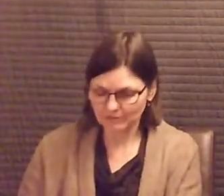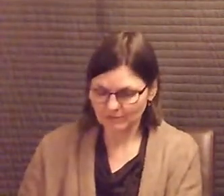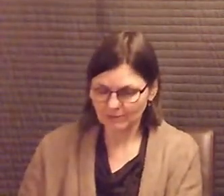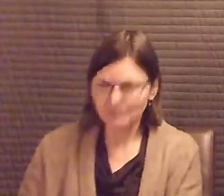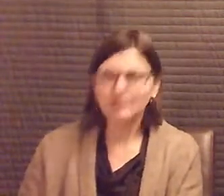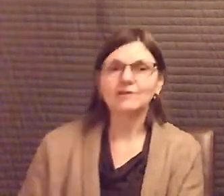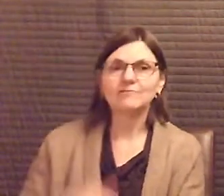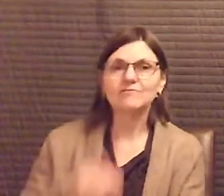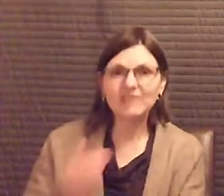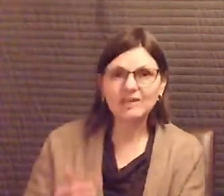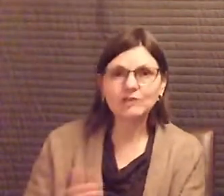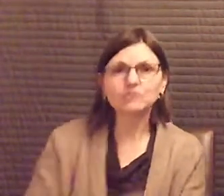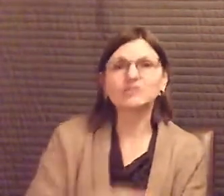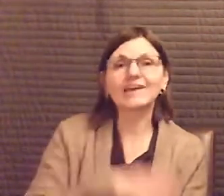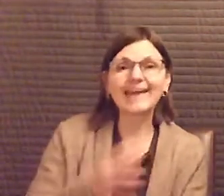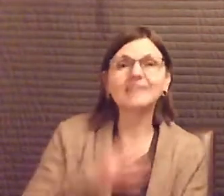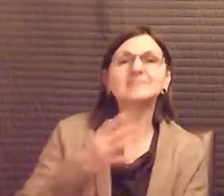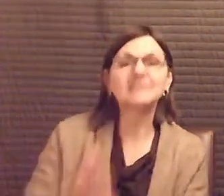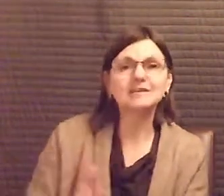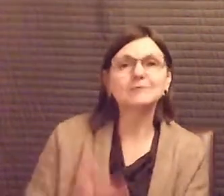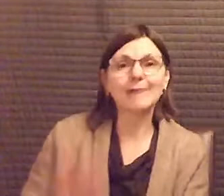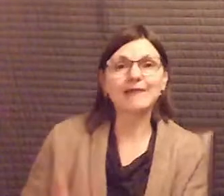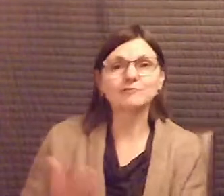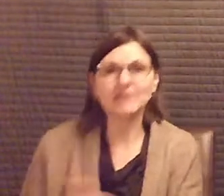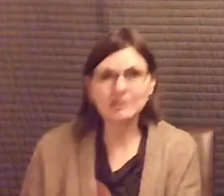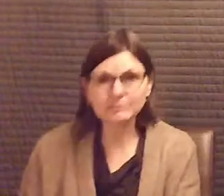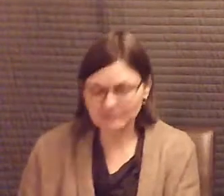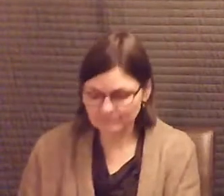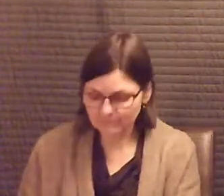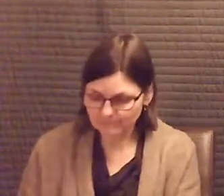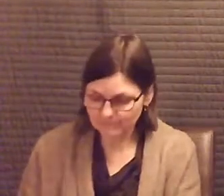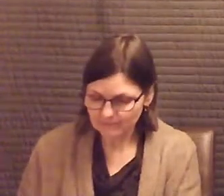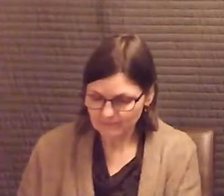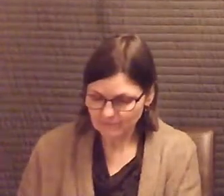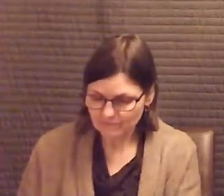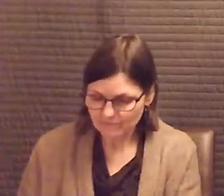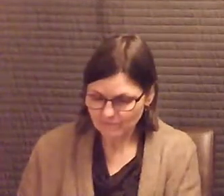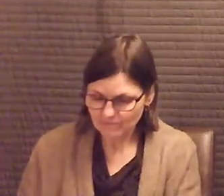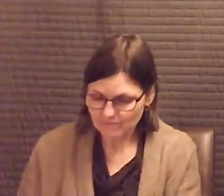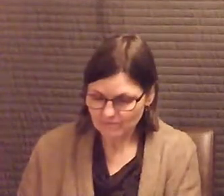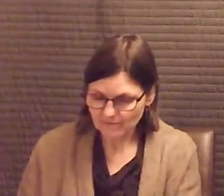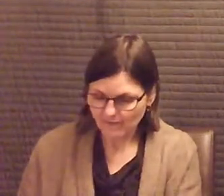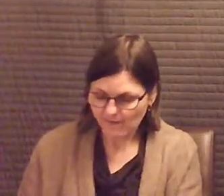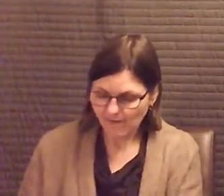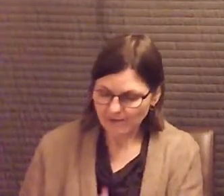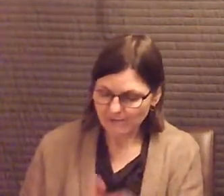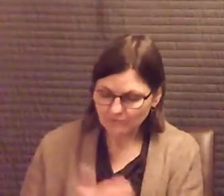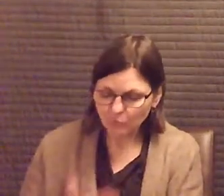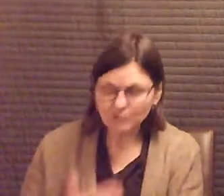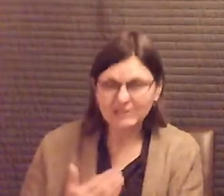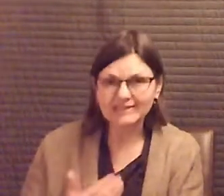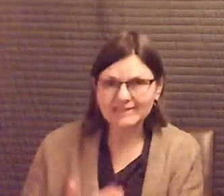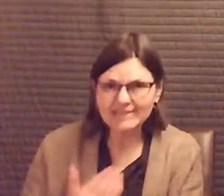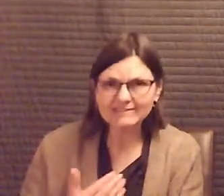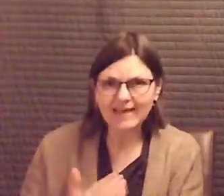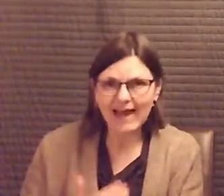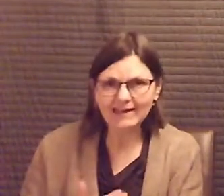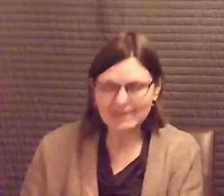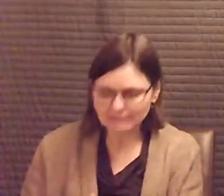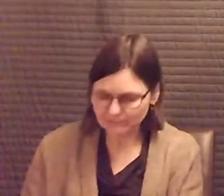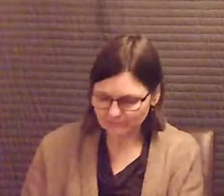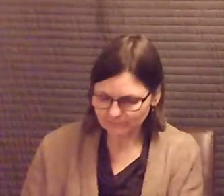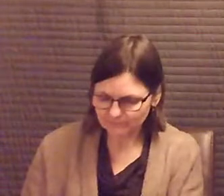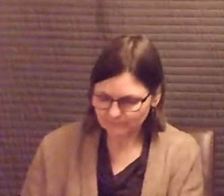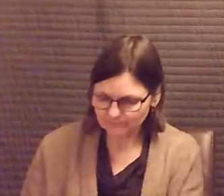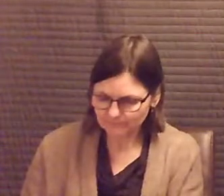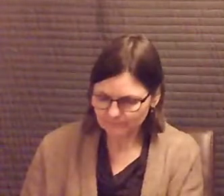jets mee die dus degene die mij verwennen dat maat ruzie my works en mijn woorden niet aan